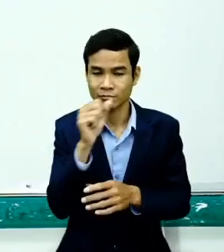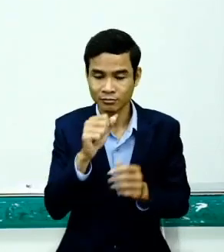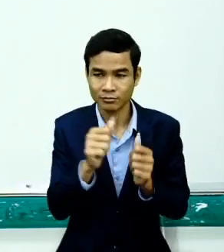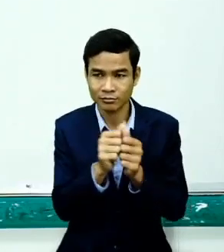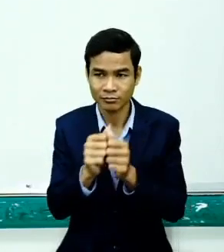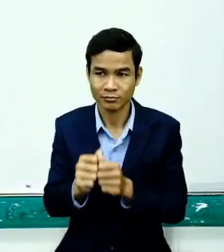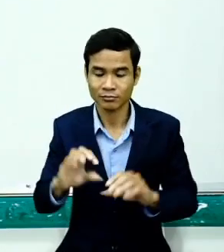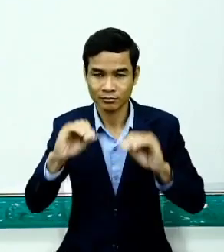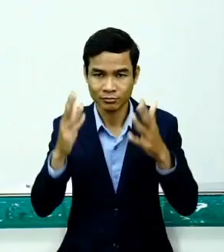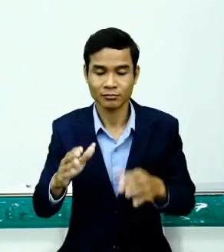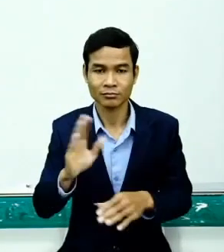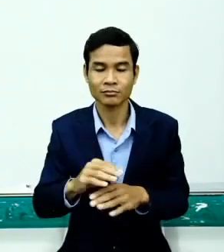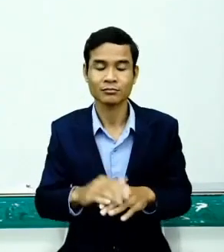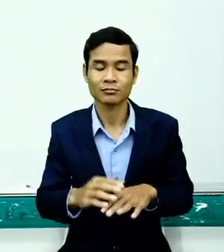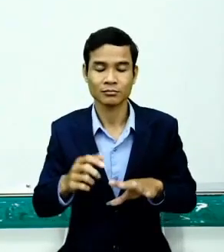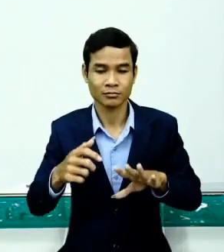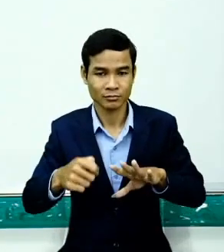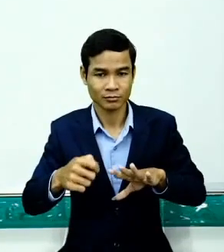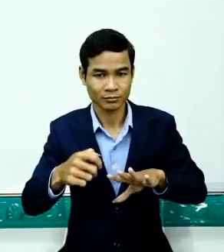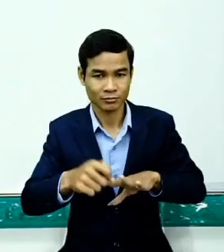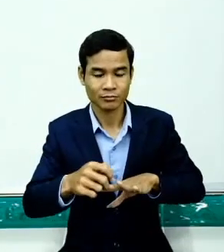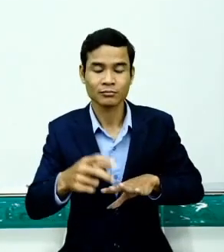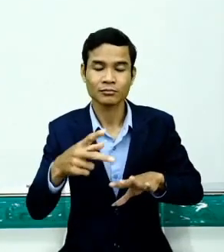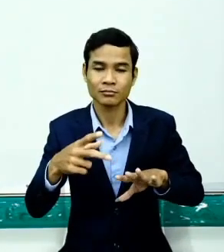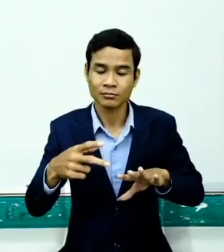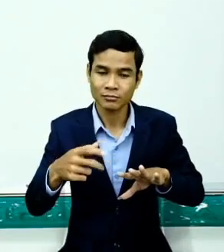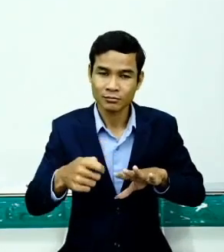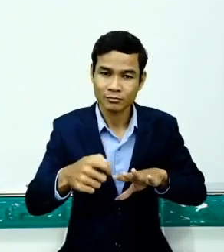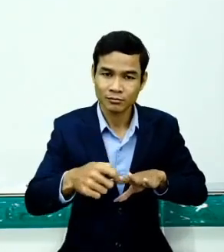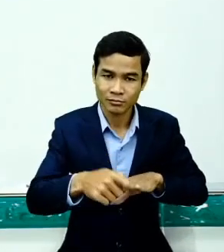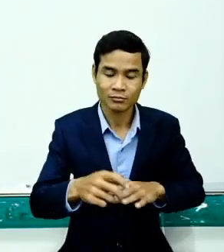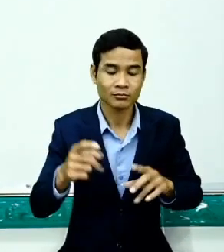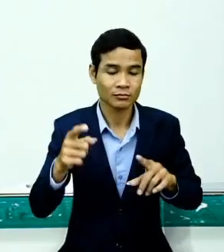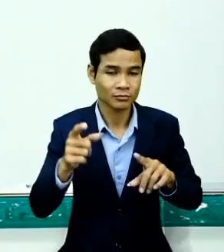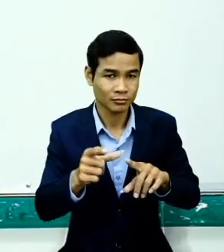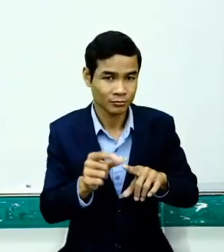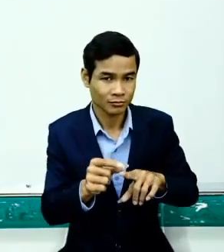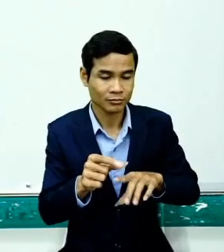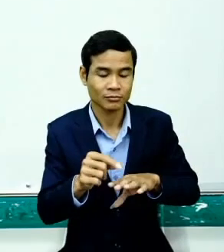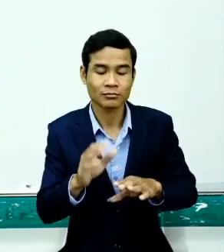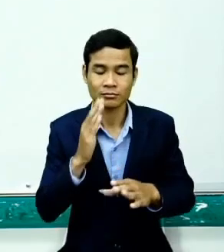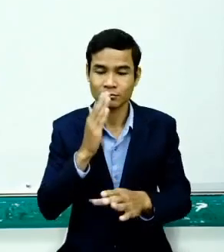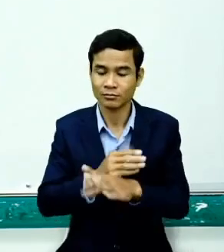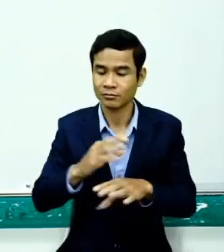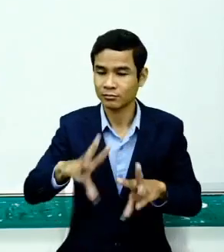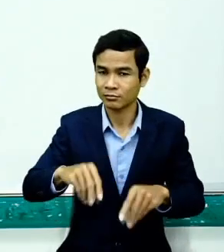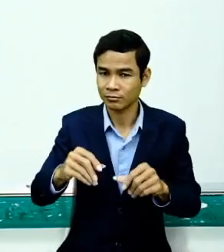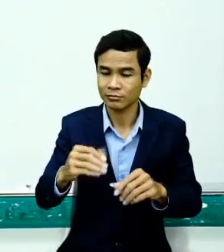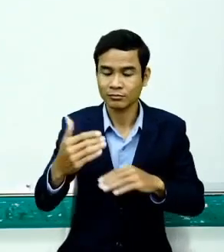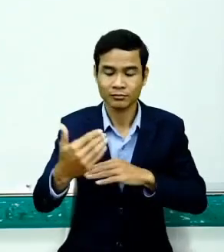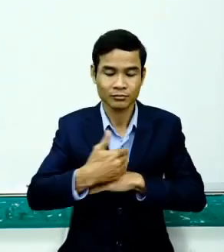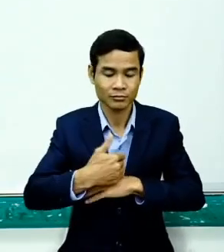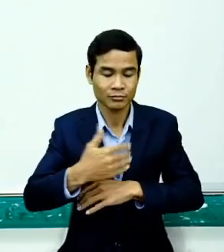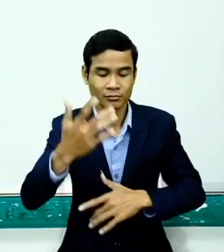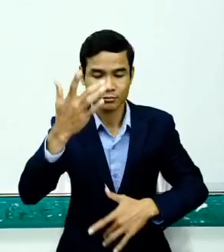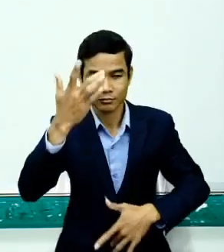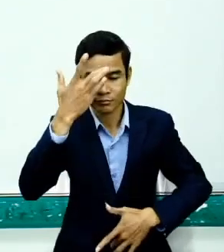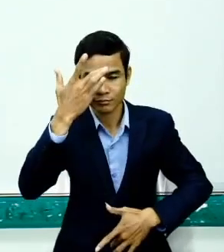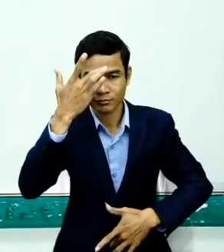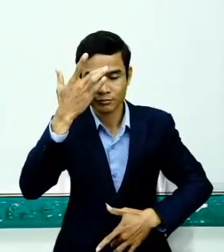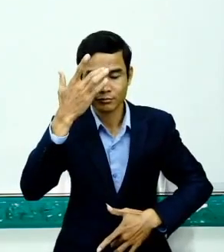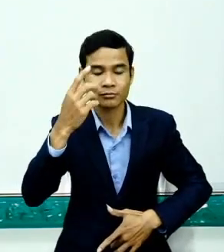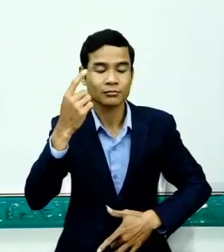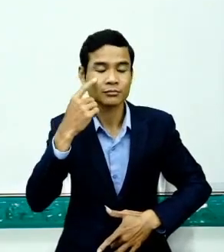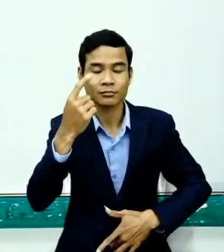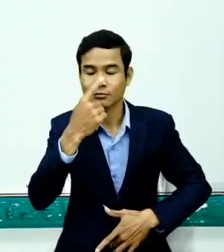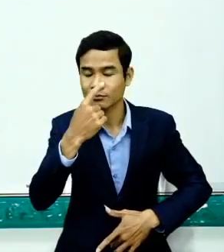Chà cỡ trông trở cân ái khlây. Công lên đây thay vì chlong chung ngư. Phần nệ